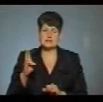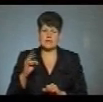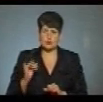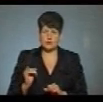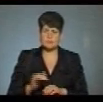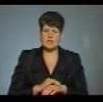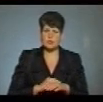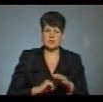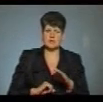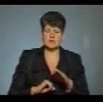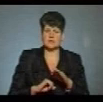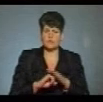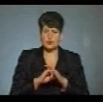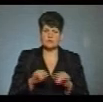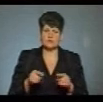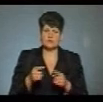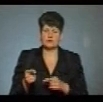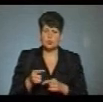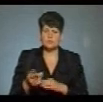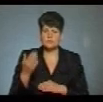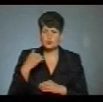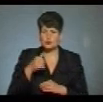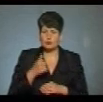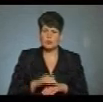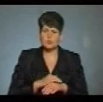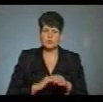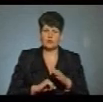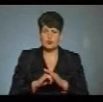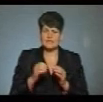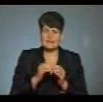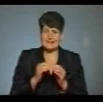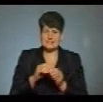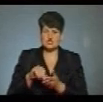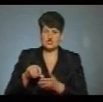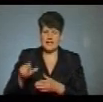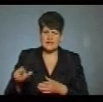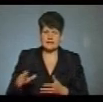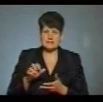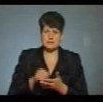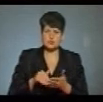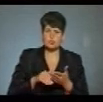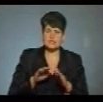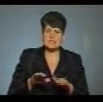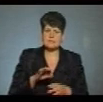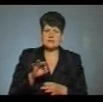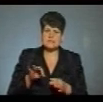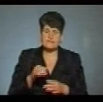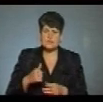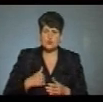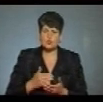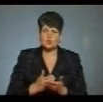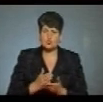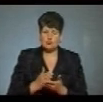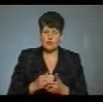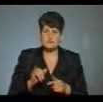фонд «Пам'ять і любов» заснували в Тернополі торік. У благодійному фонді 10 членів, які займаються допомогою дітям-сиротам,